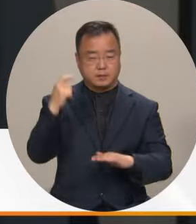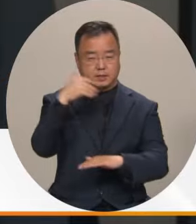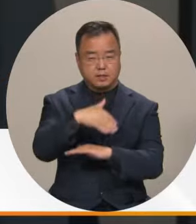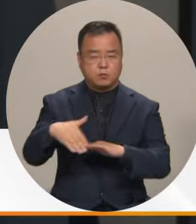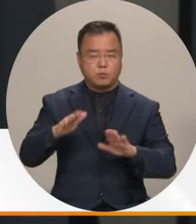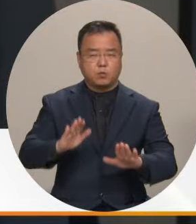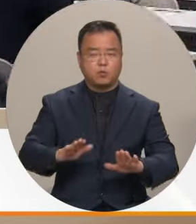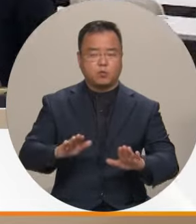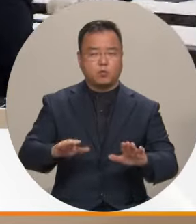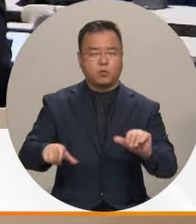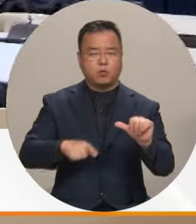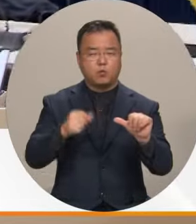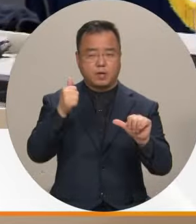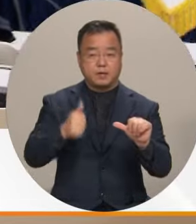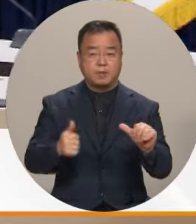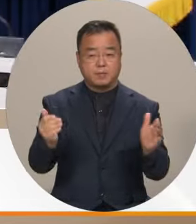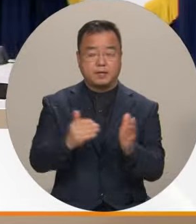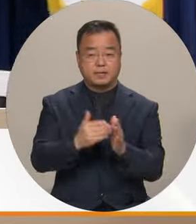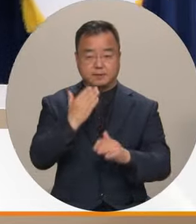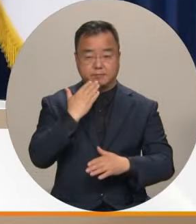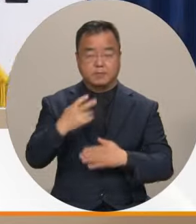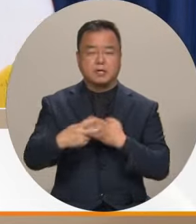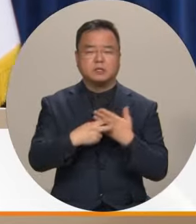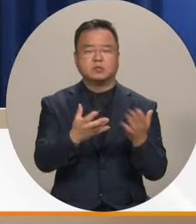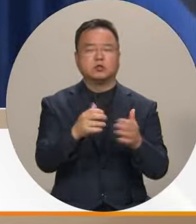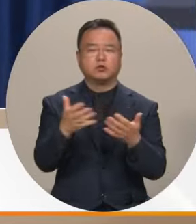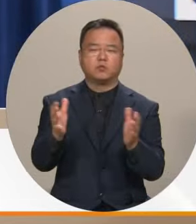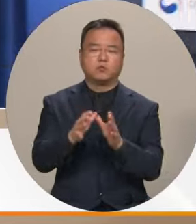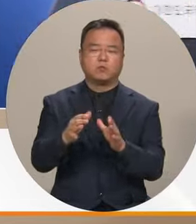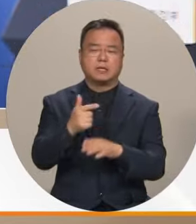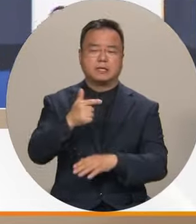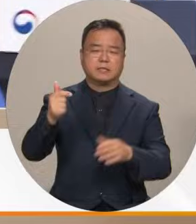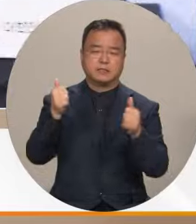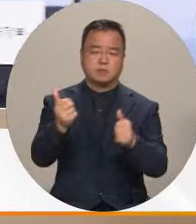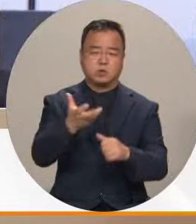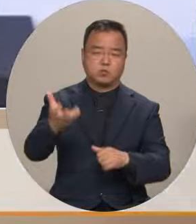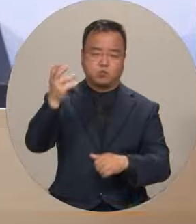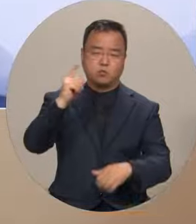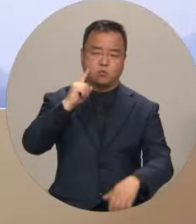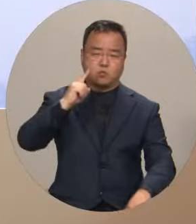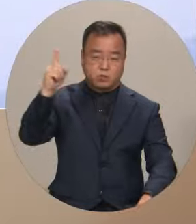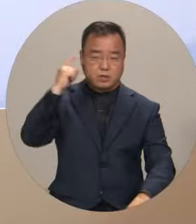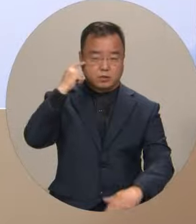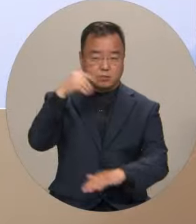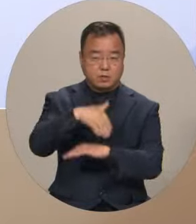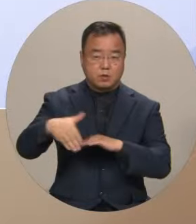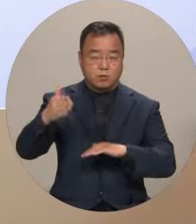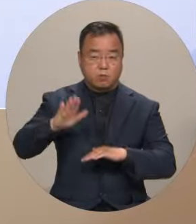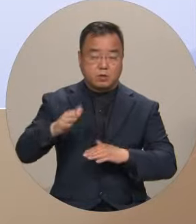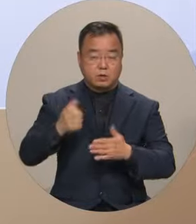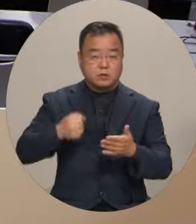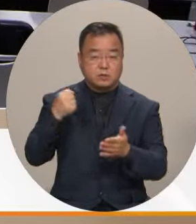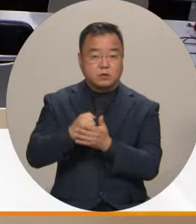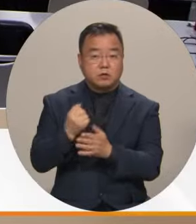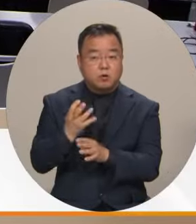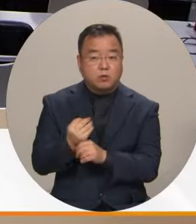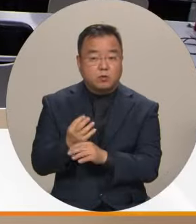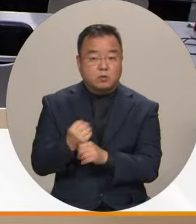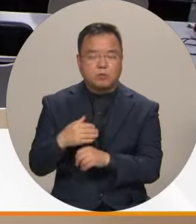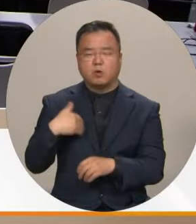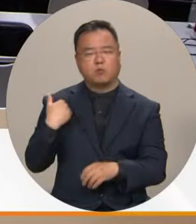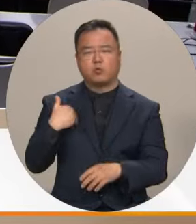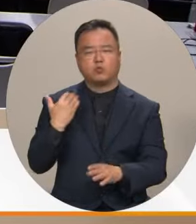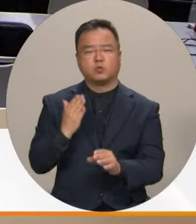말까지 나올 전망입니다이 의료계가 대법원에 항고하겠다 뜻을 밝혔지만 언제 판결이 나올지 사실 알 수가